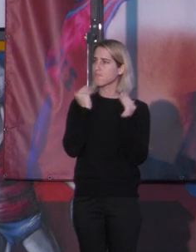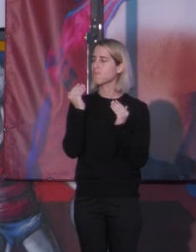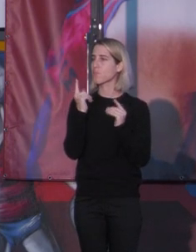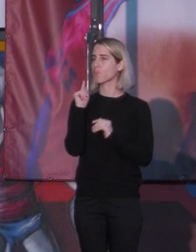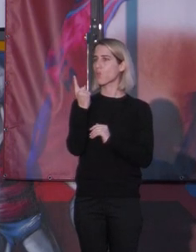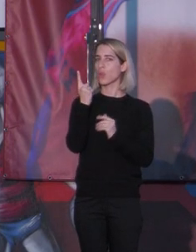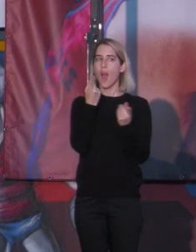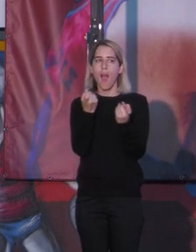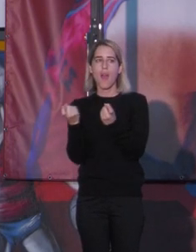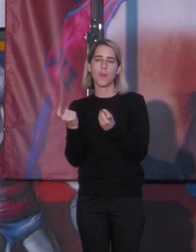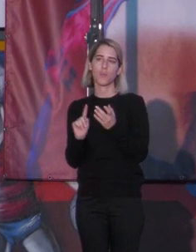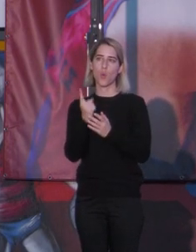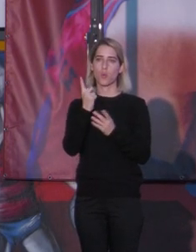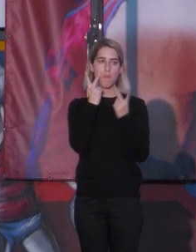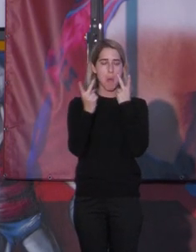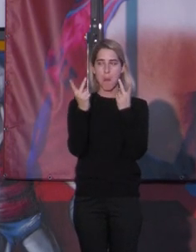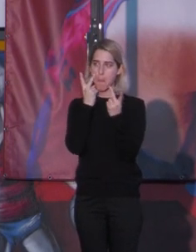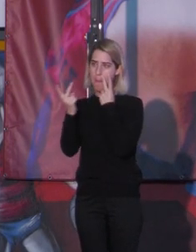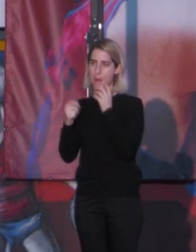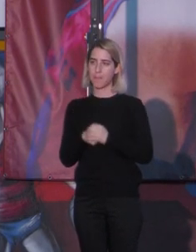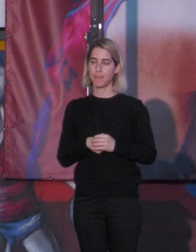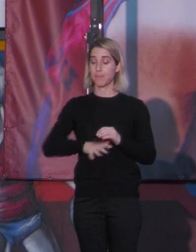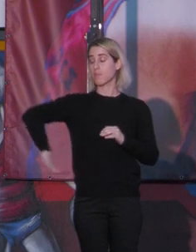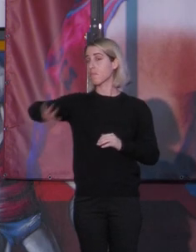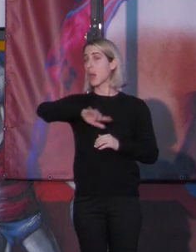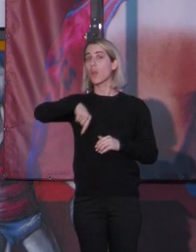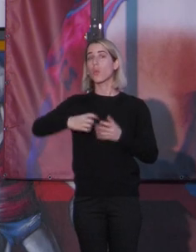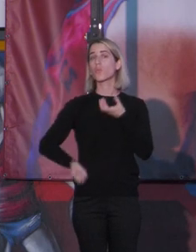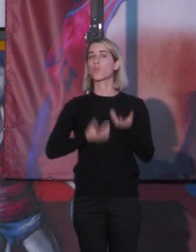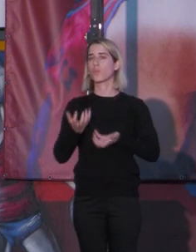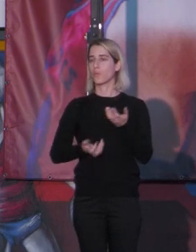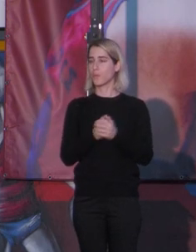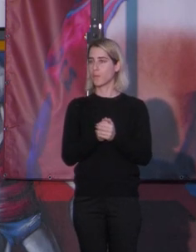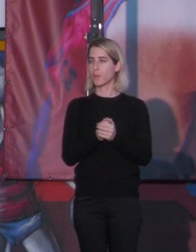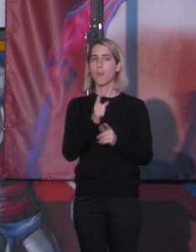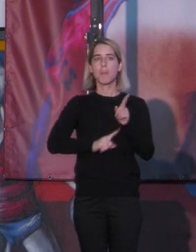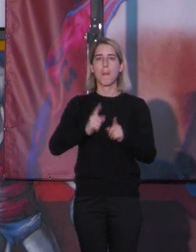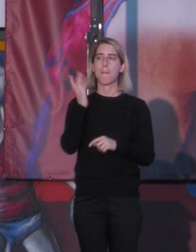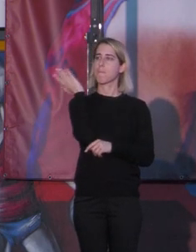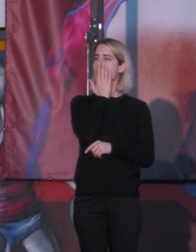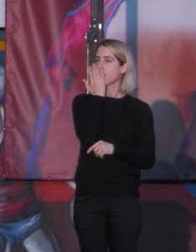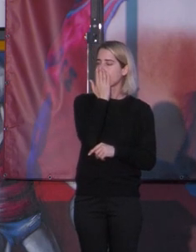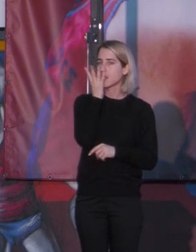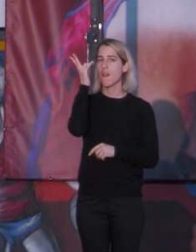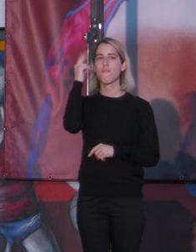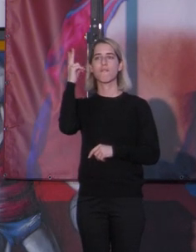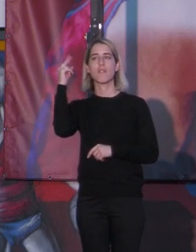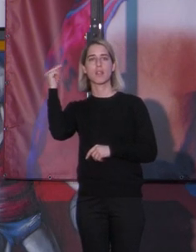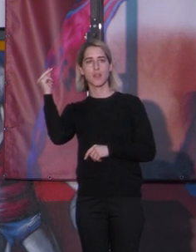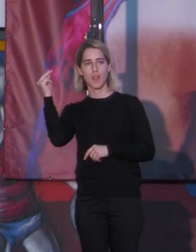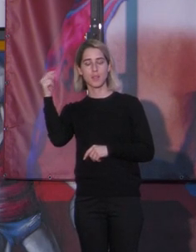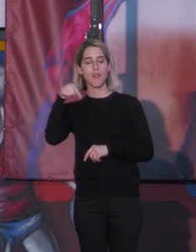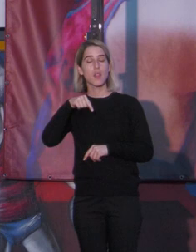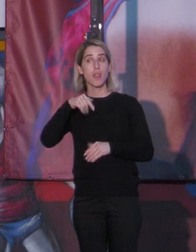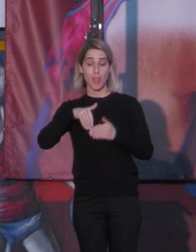και τα πρώτα ερεθίσματα. Στη Νέα Σμύρνη ζουν οι μαθητές, οι φοιτητές